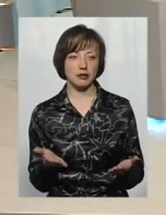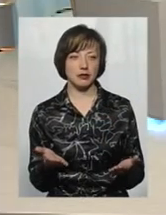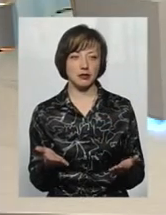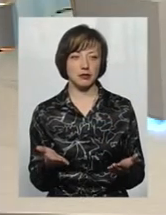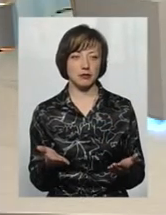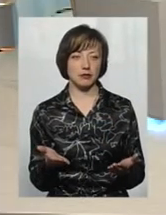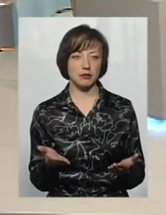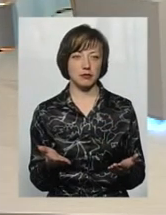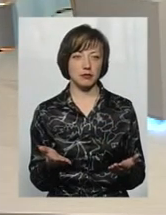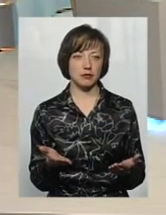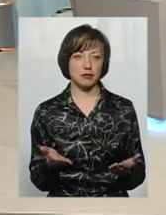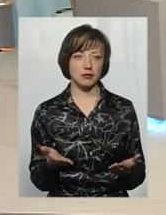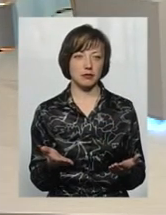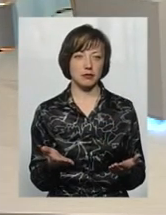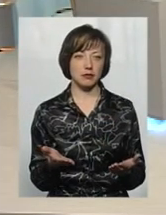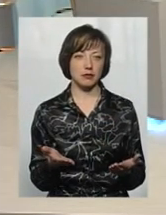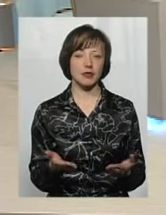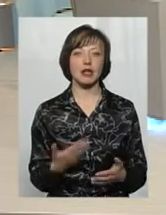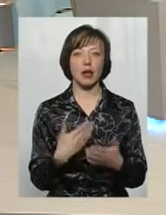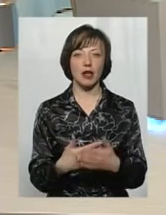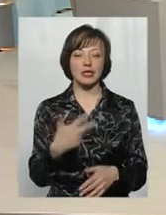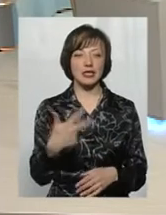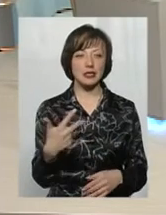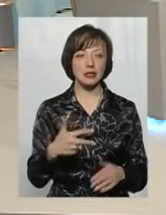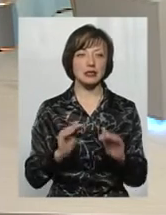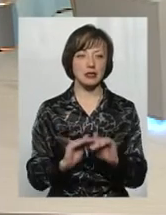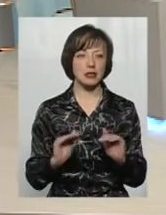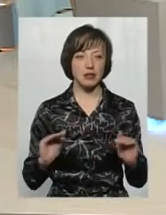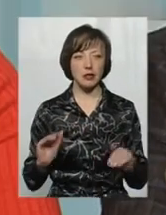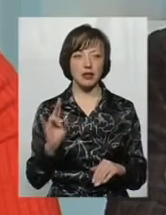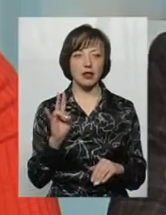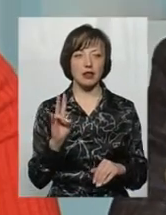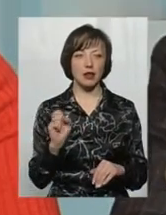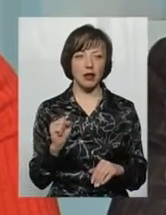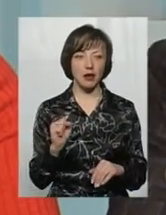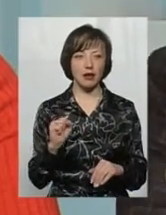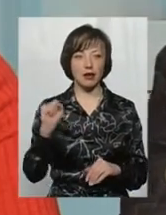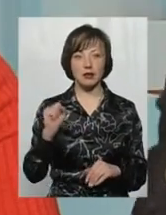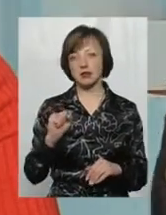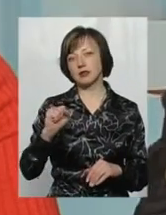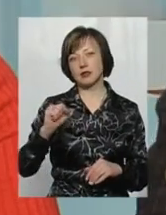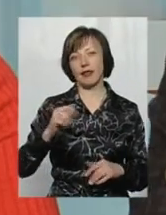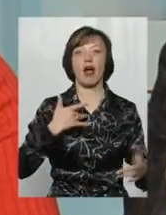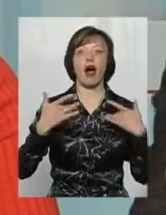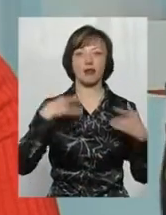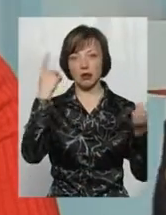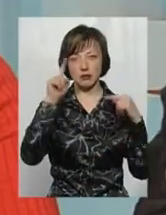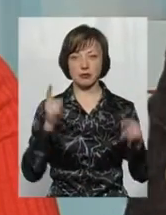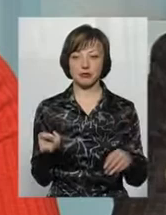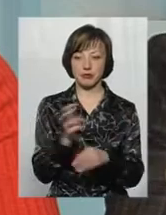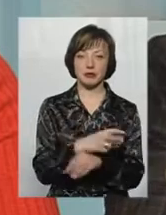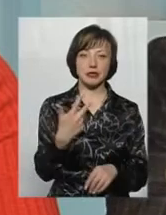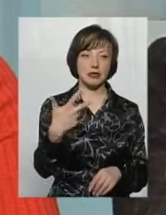заплатили? Їде 30 дітей на каску в цей. От заплатили вони, прийшли, їх 30 дітей, дали